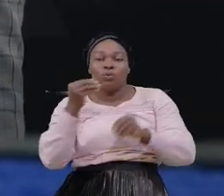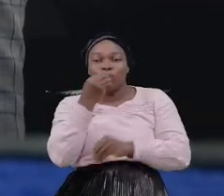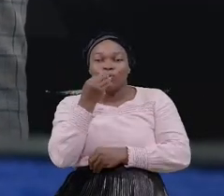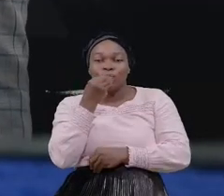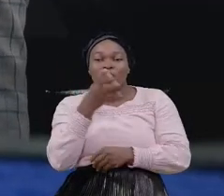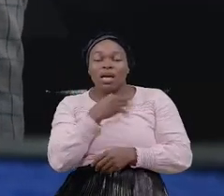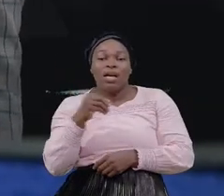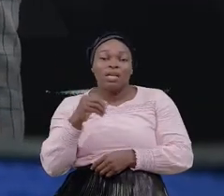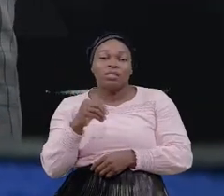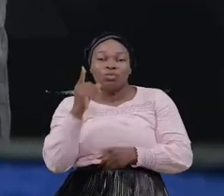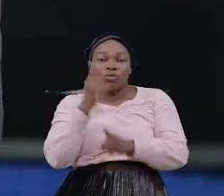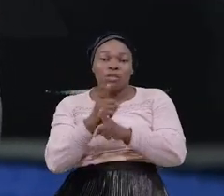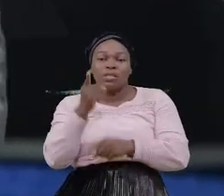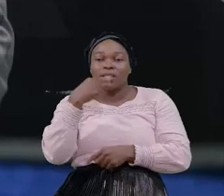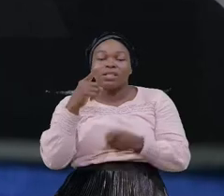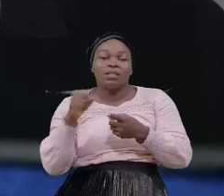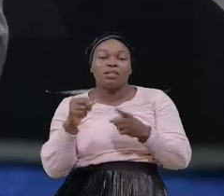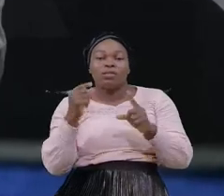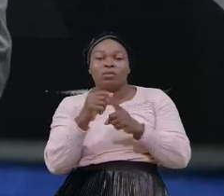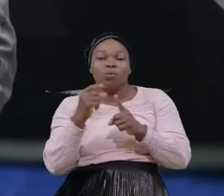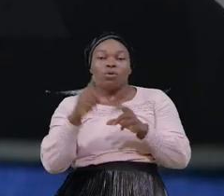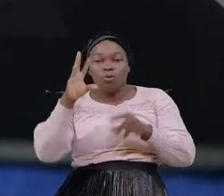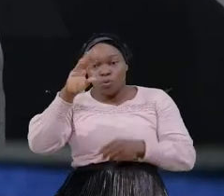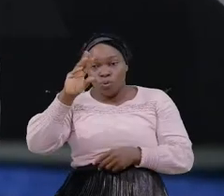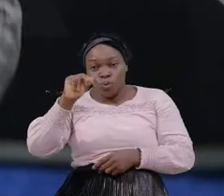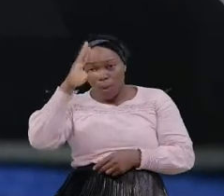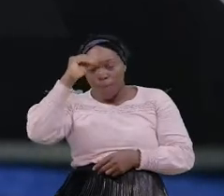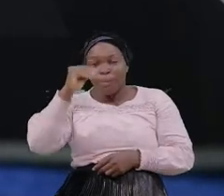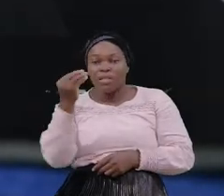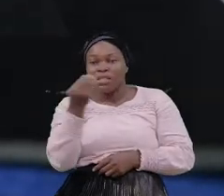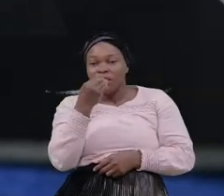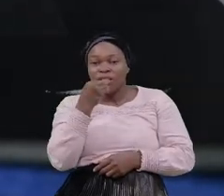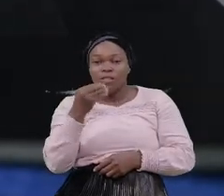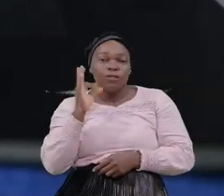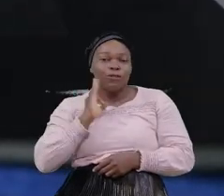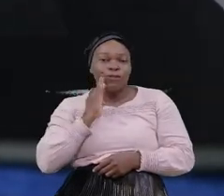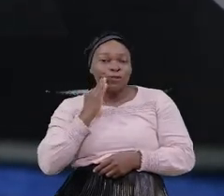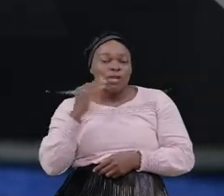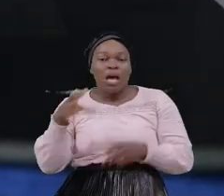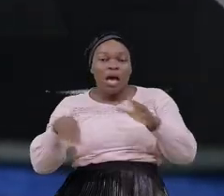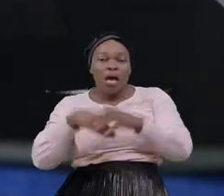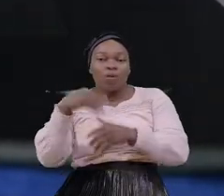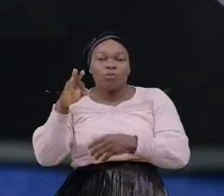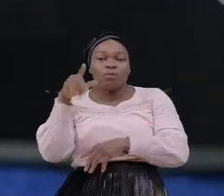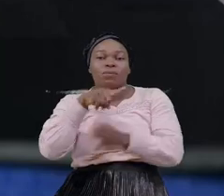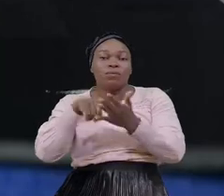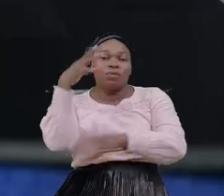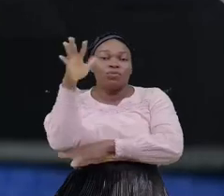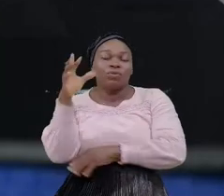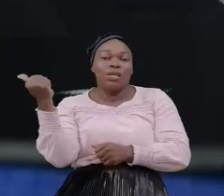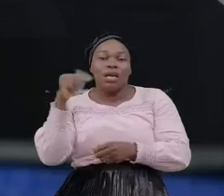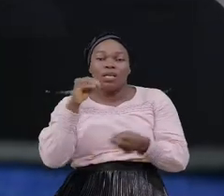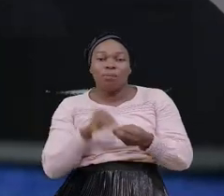jamais personne ne mange plus de ton fruit. Et l'arbre l'a entendu. Quand